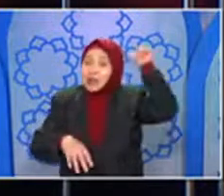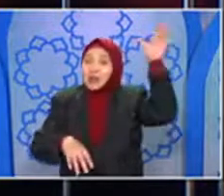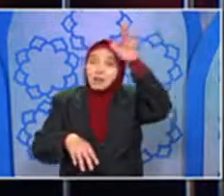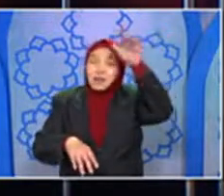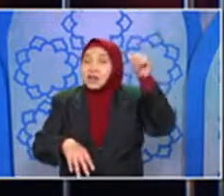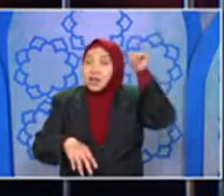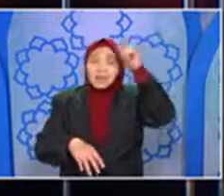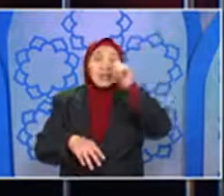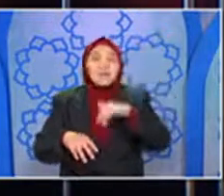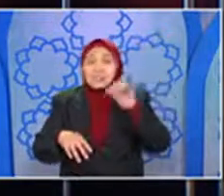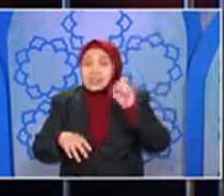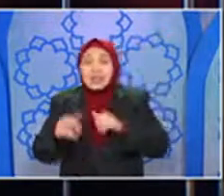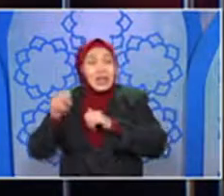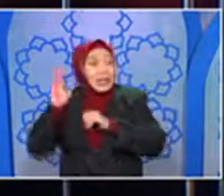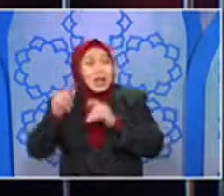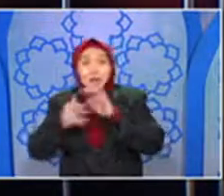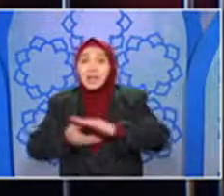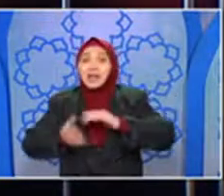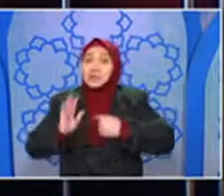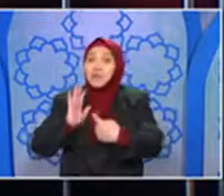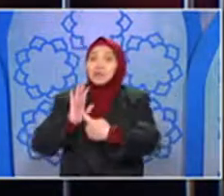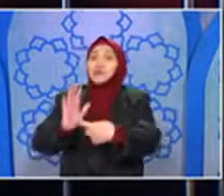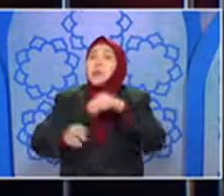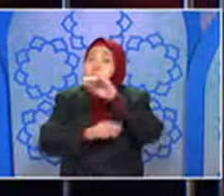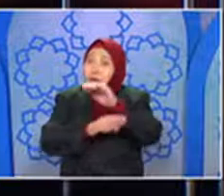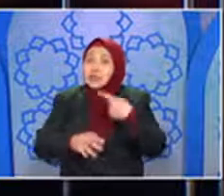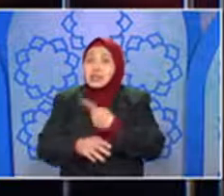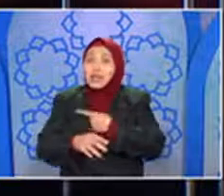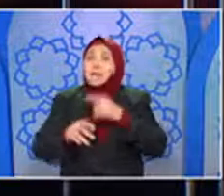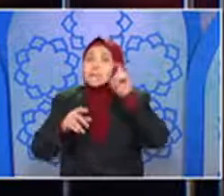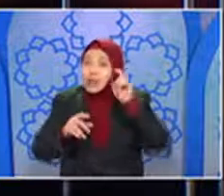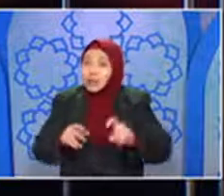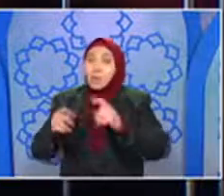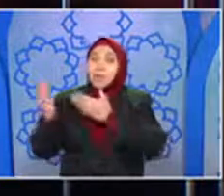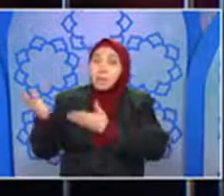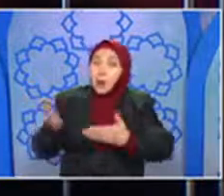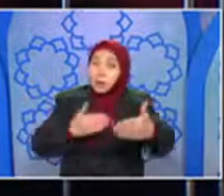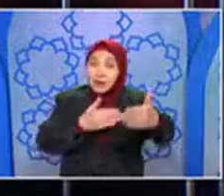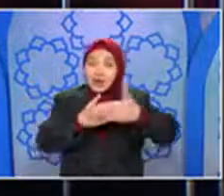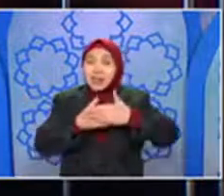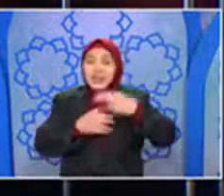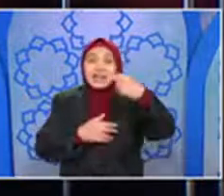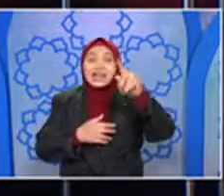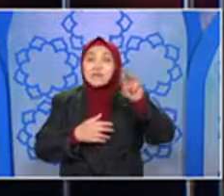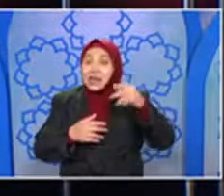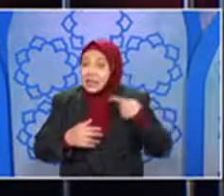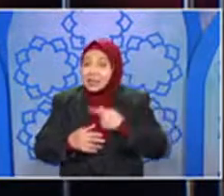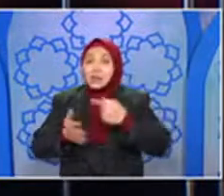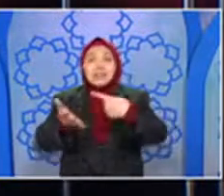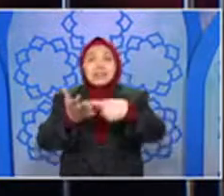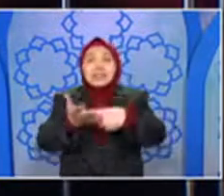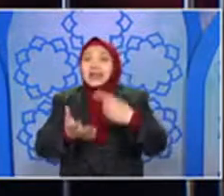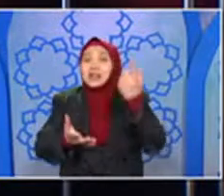kena dengar, dan presentation kita dalam dakwah juga haruslah membawa pendekatan hikmah yang kita bincangkan tadi.